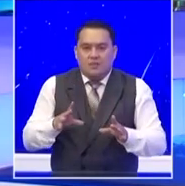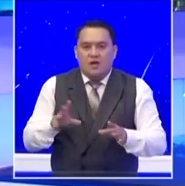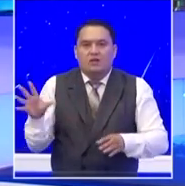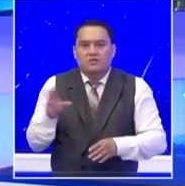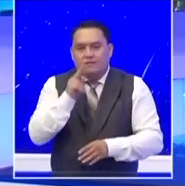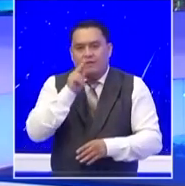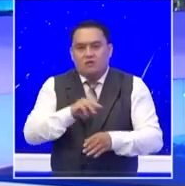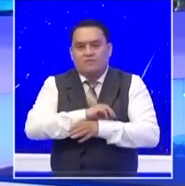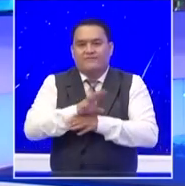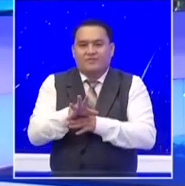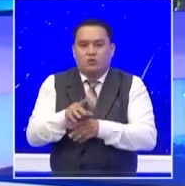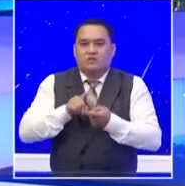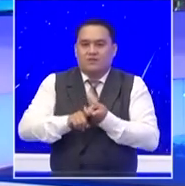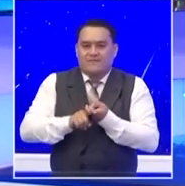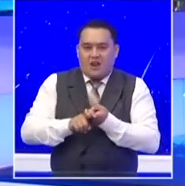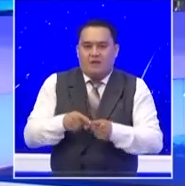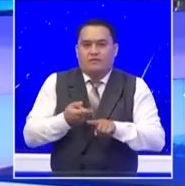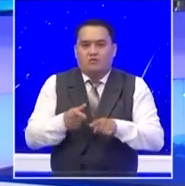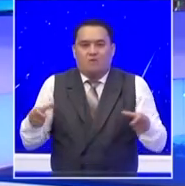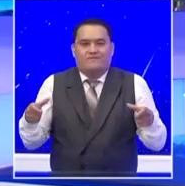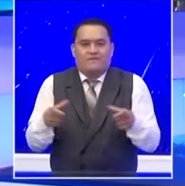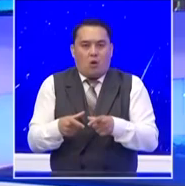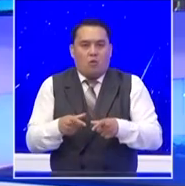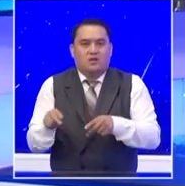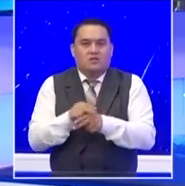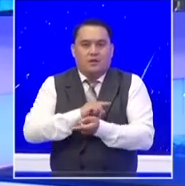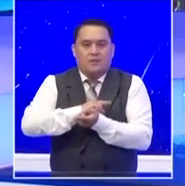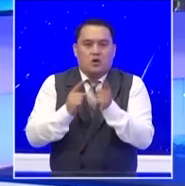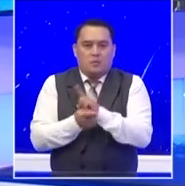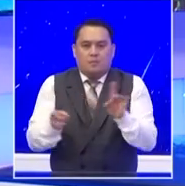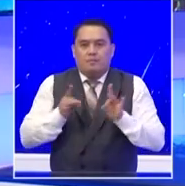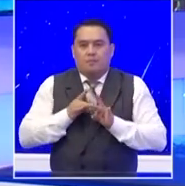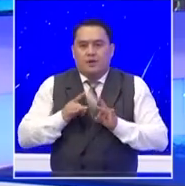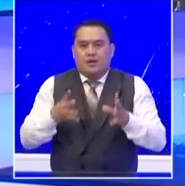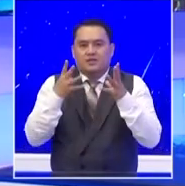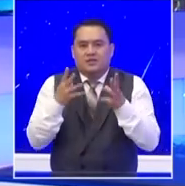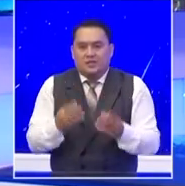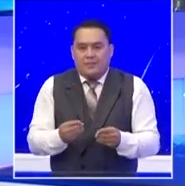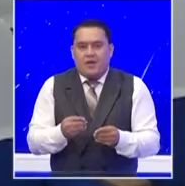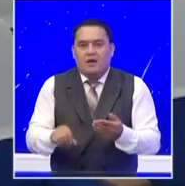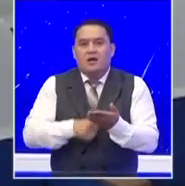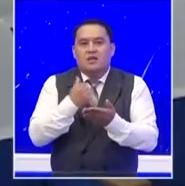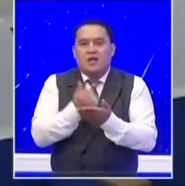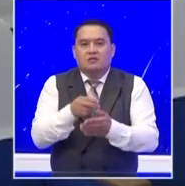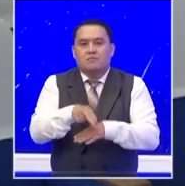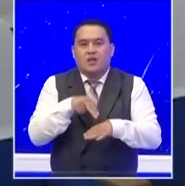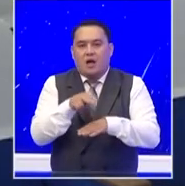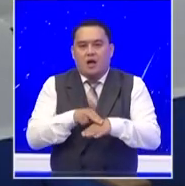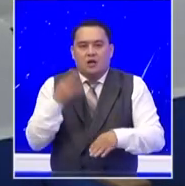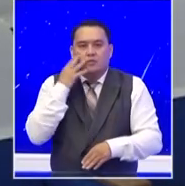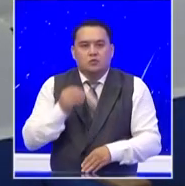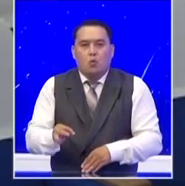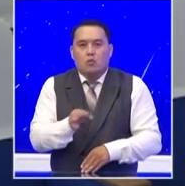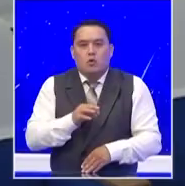Всему виной пандемии коронавируса, которая внесла свои коррективы в календарь праздничных дат. Главный страж порядка края